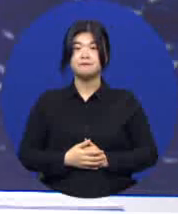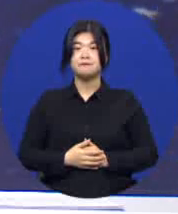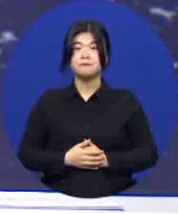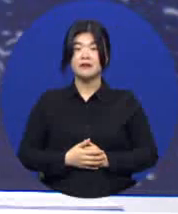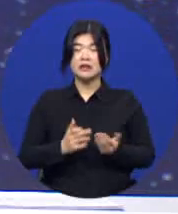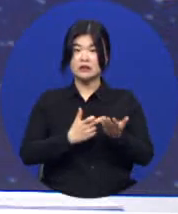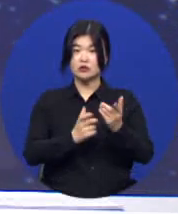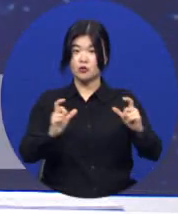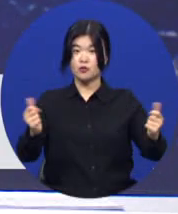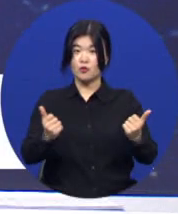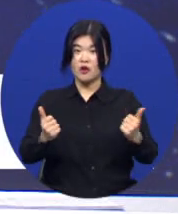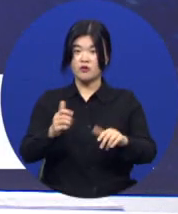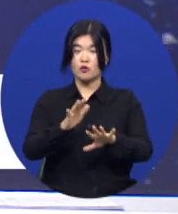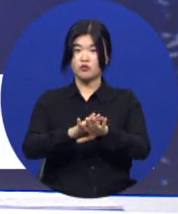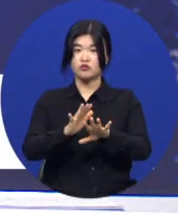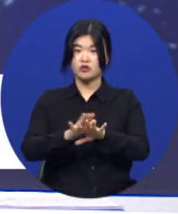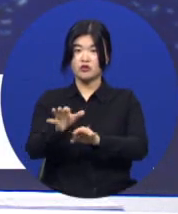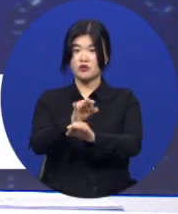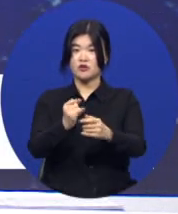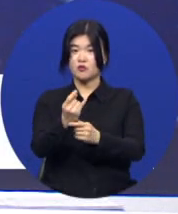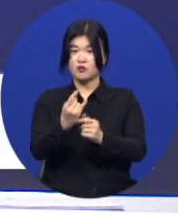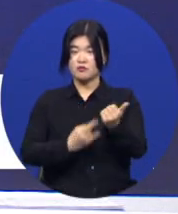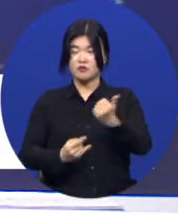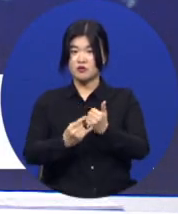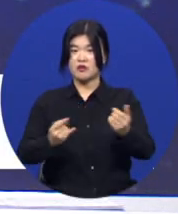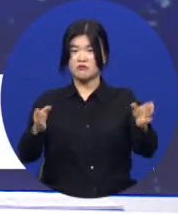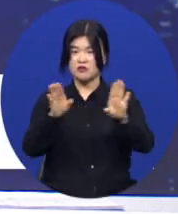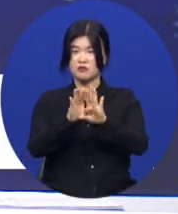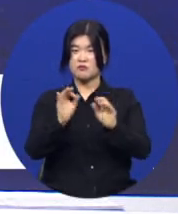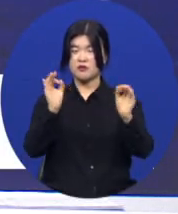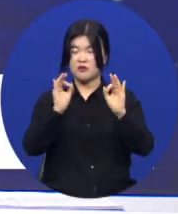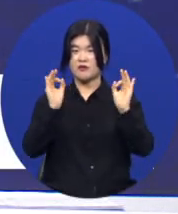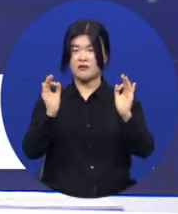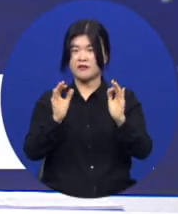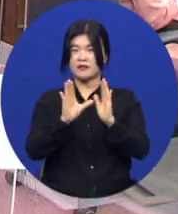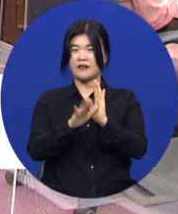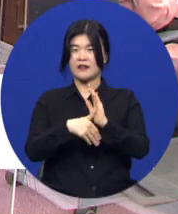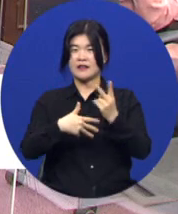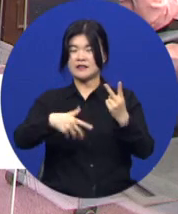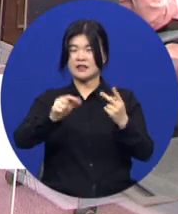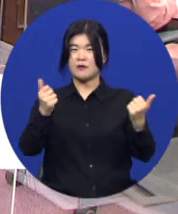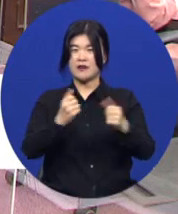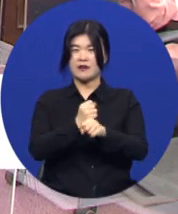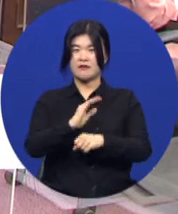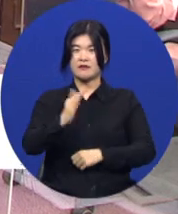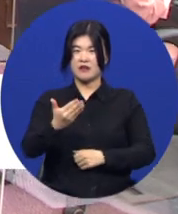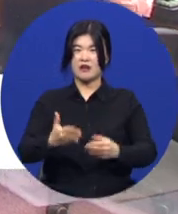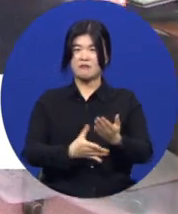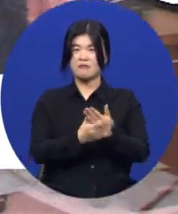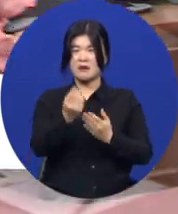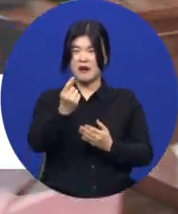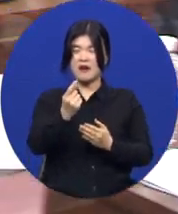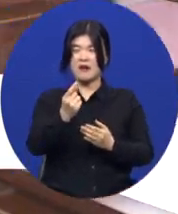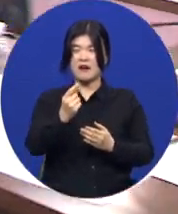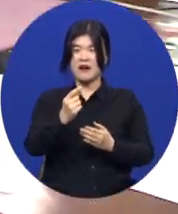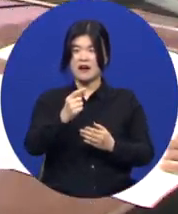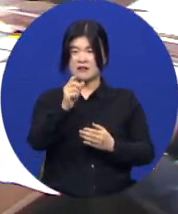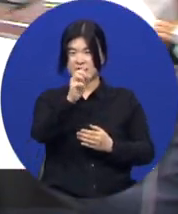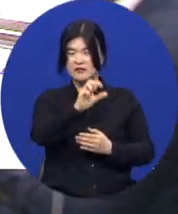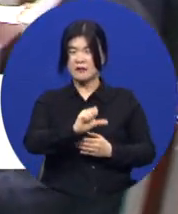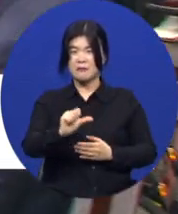져지 도의회의 농 수 축 경제위원회 느님 10의 폐회 중 2차 회의를 열고 포괄적 점진적 환태평양